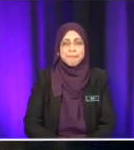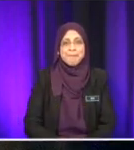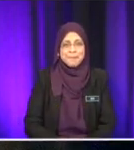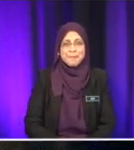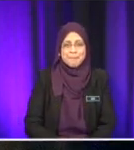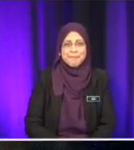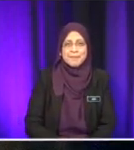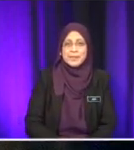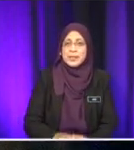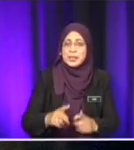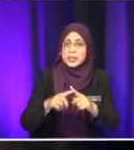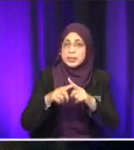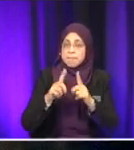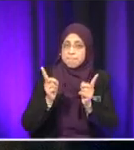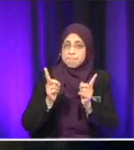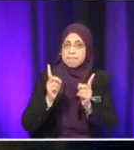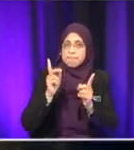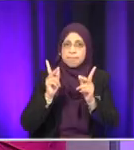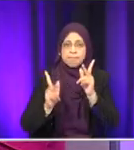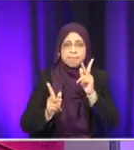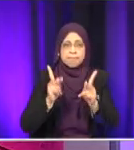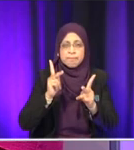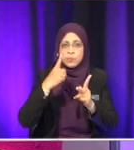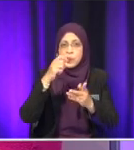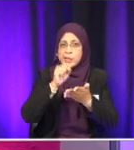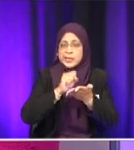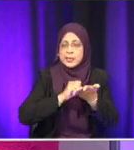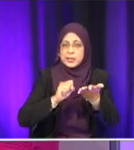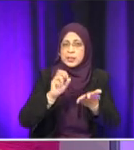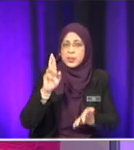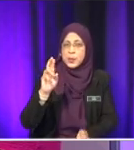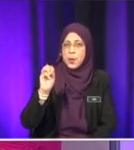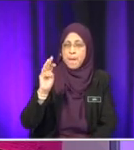Tapi kalau dalam aliran seni Oke